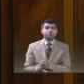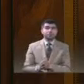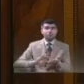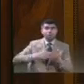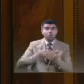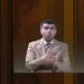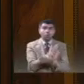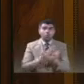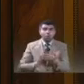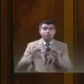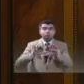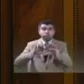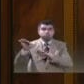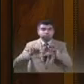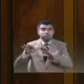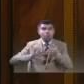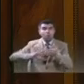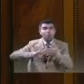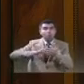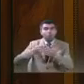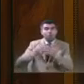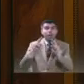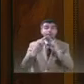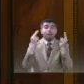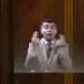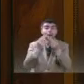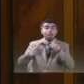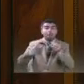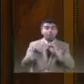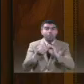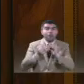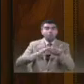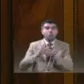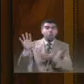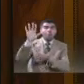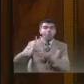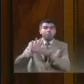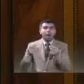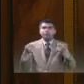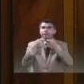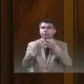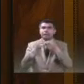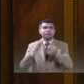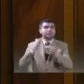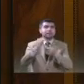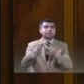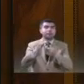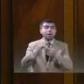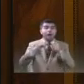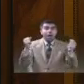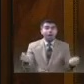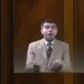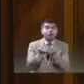نهجتها الحكومة، والتي سمحت في خضم مناخ متقلب على المستويين الدولي والإقليمي لاقتصادنا بمواصلة